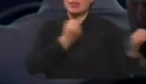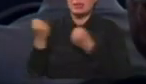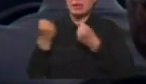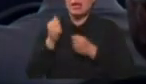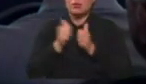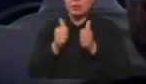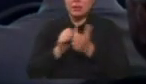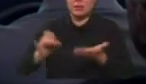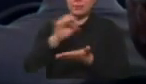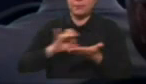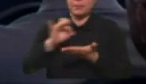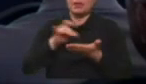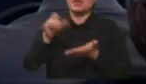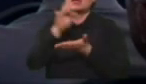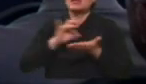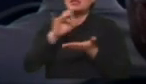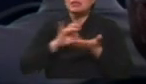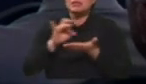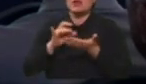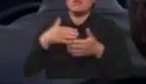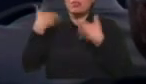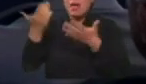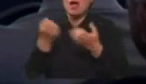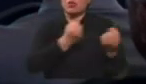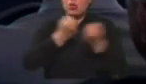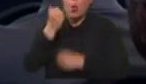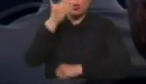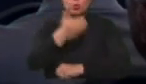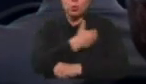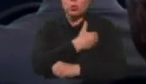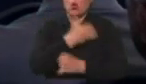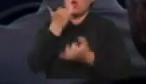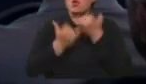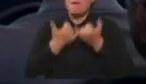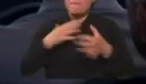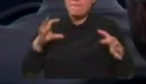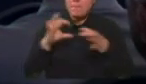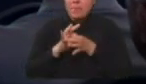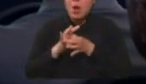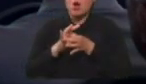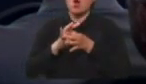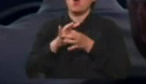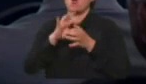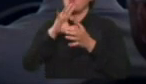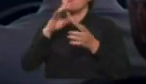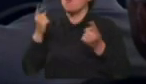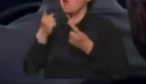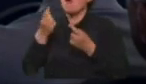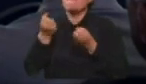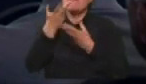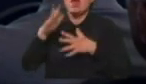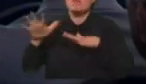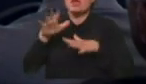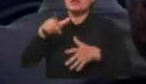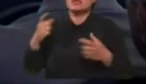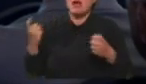zadania gminy. Oczywiście gmina zapewnia dowóz dzieci do szkół, natomiast jeżeli są połączenia komercyjne, to w bardzo wielu miejscach